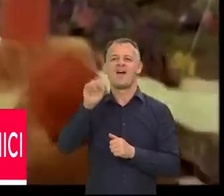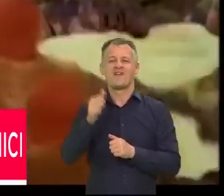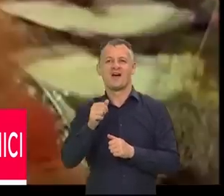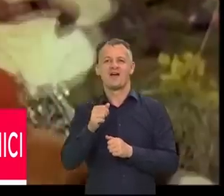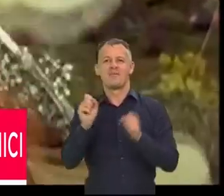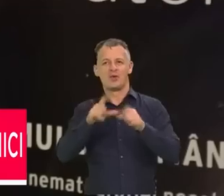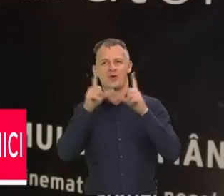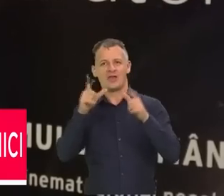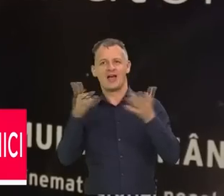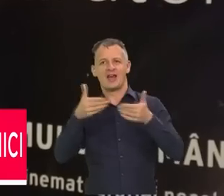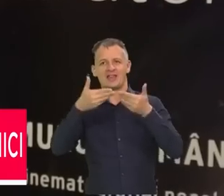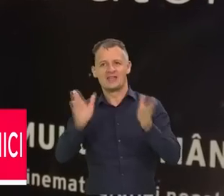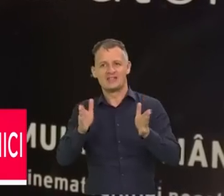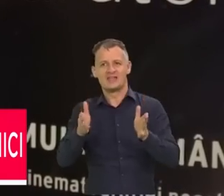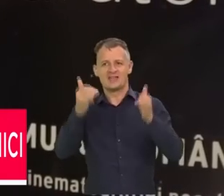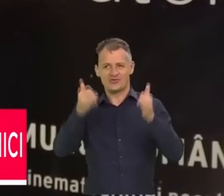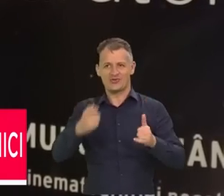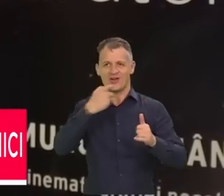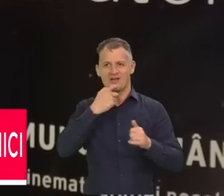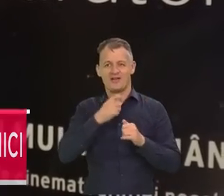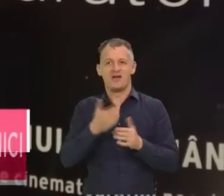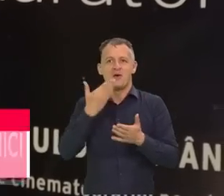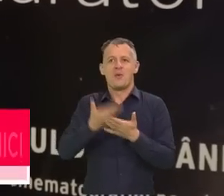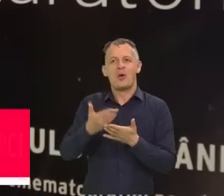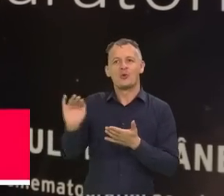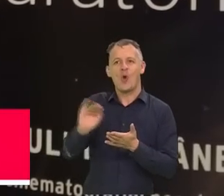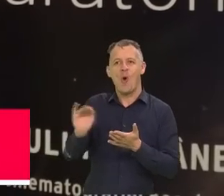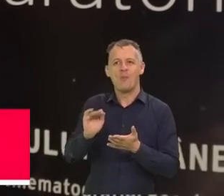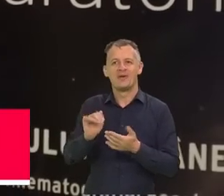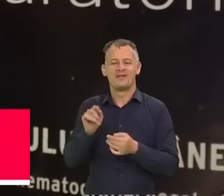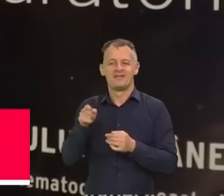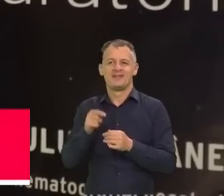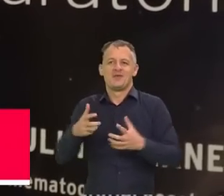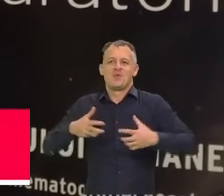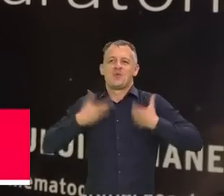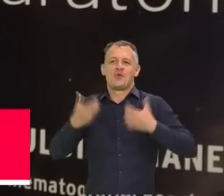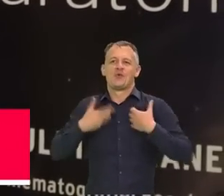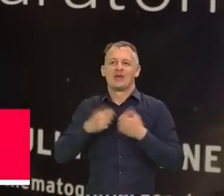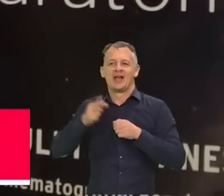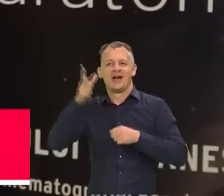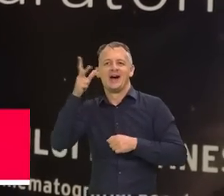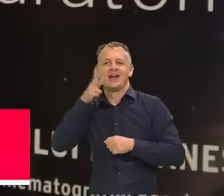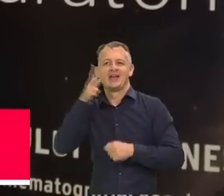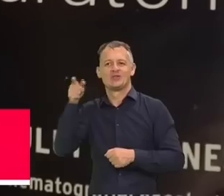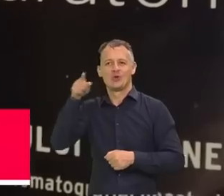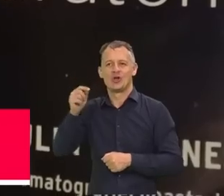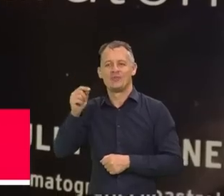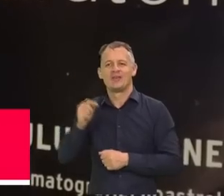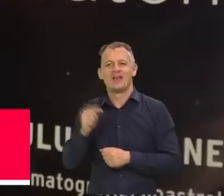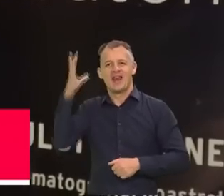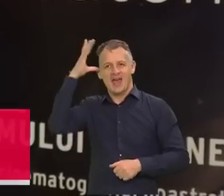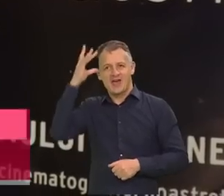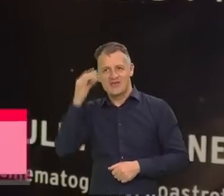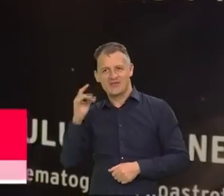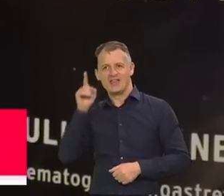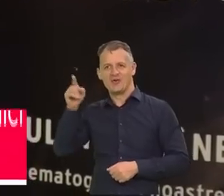ediția din acest an. Atmosfera copiilor, râsul și bucuria, inocența lor, m-au întors în